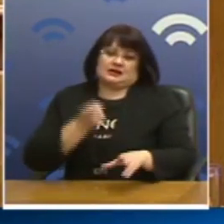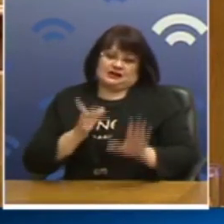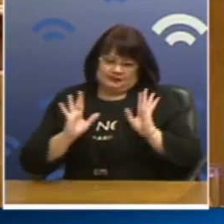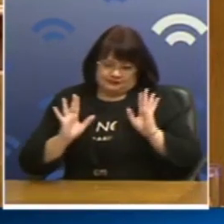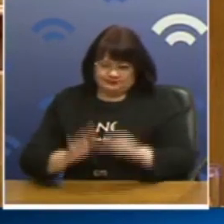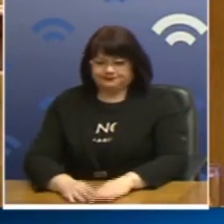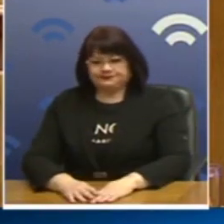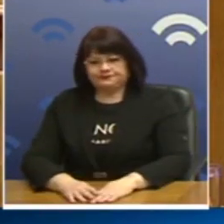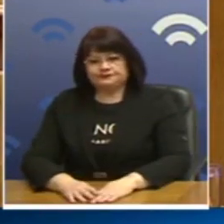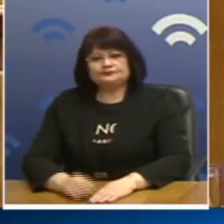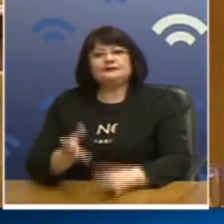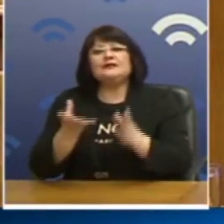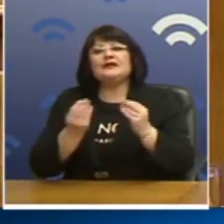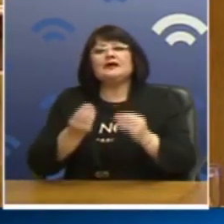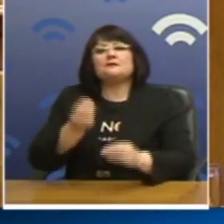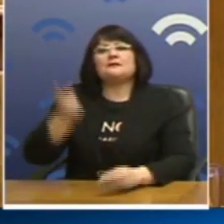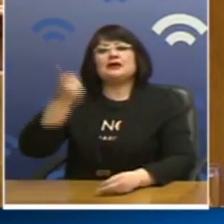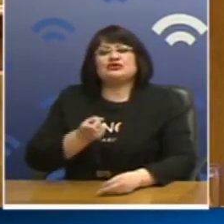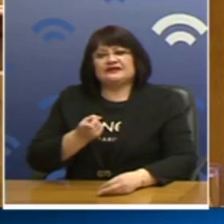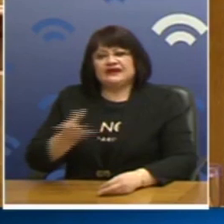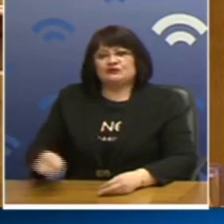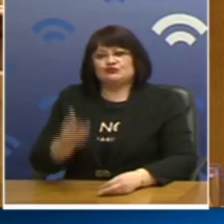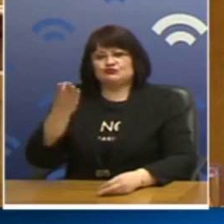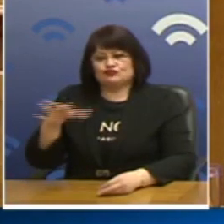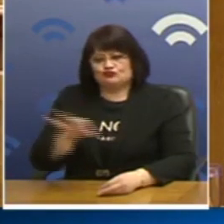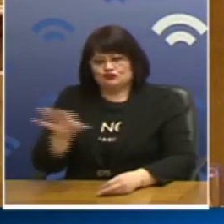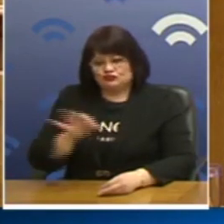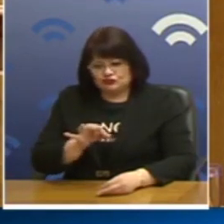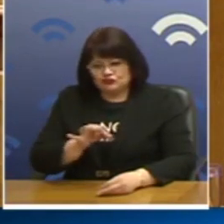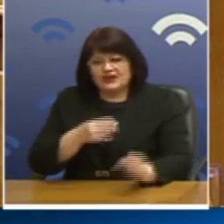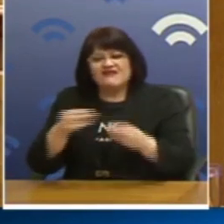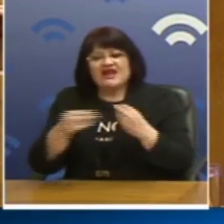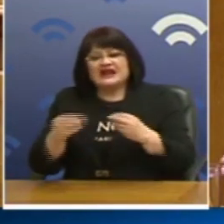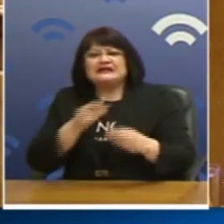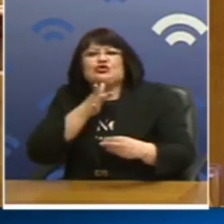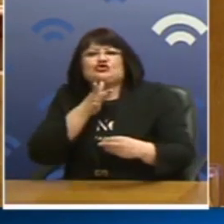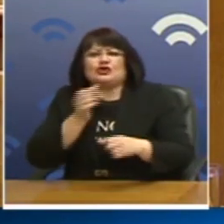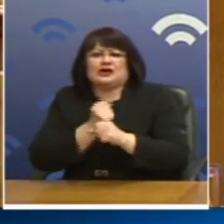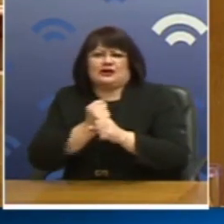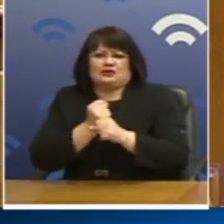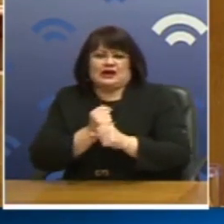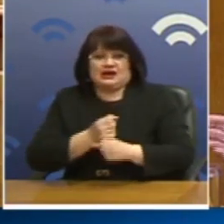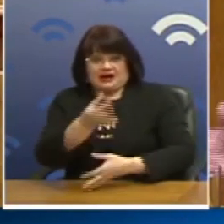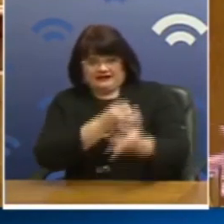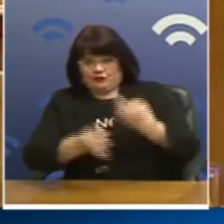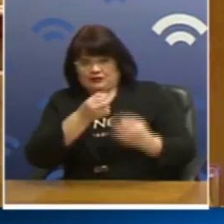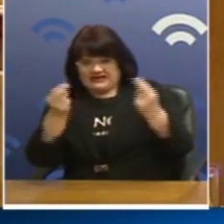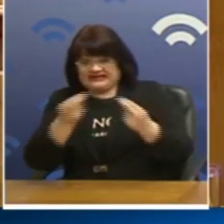των νέων προσλήψεων είναι με ευέλικτες μορφές εργασίας. Με τα δικά σας στοιχεία πάνω